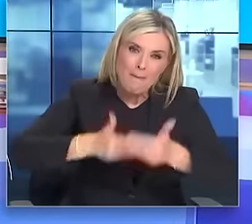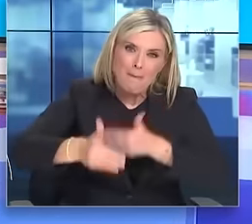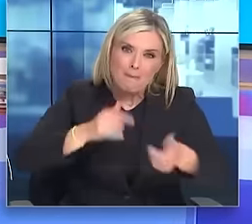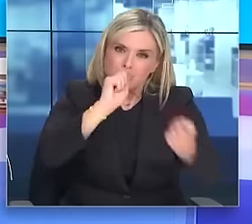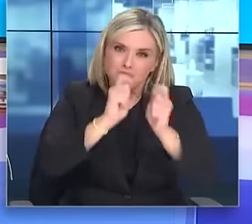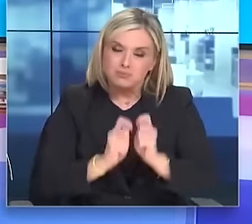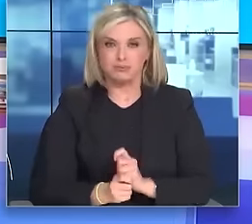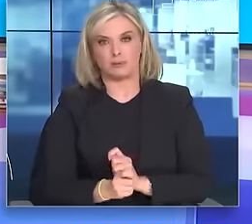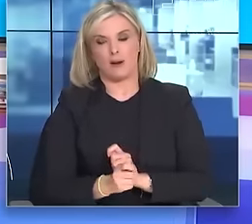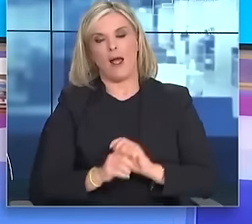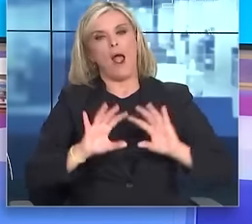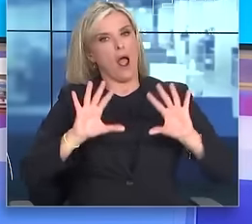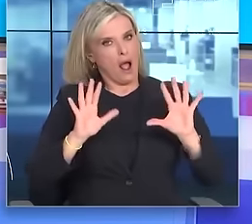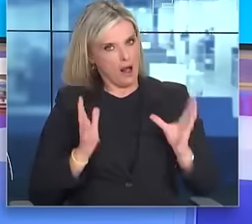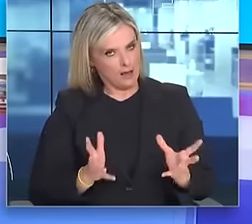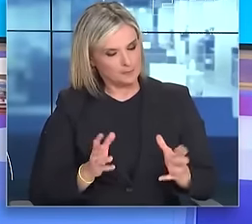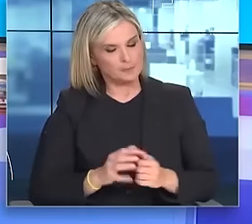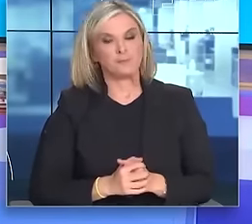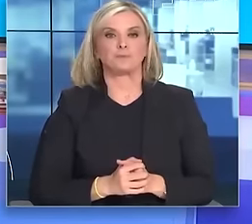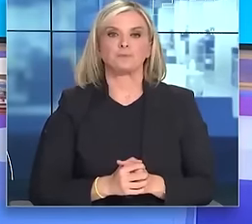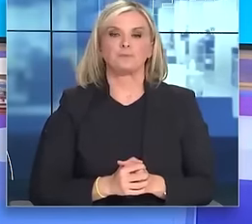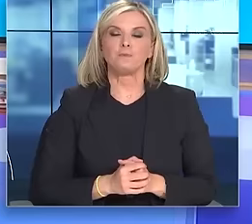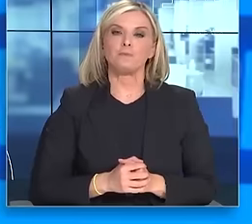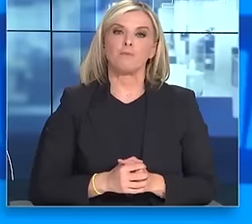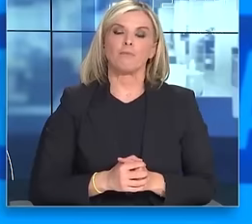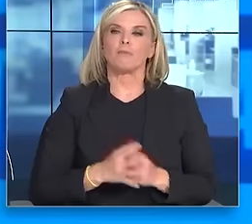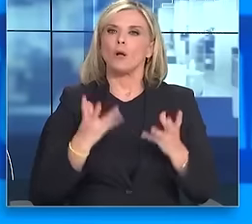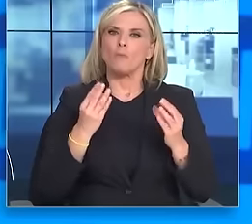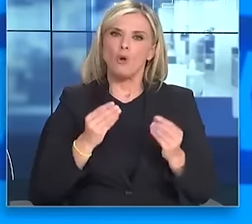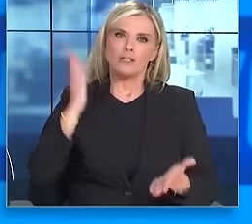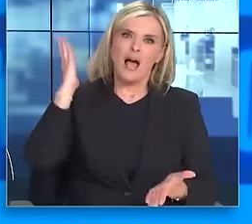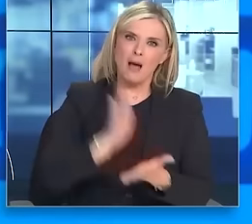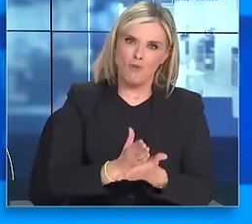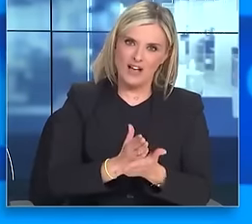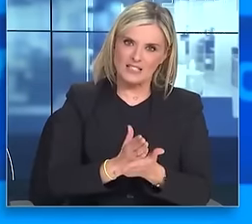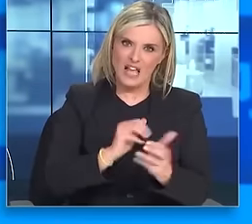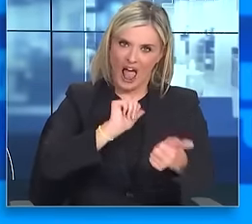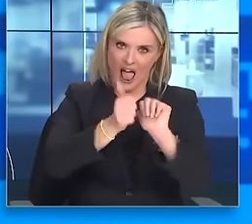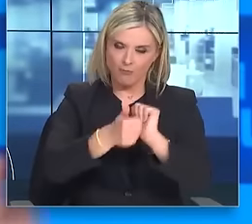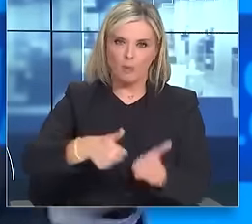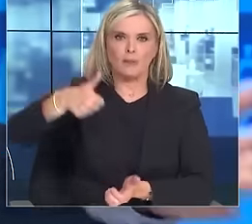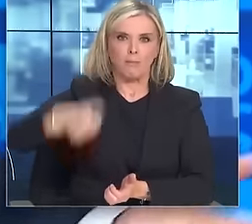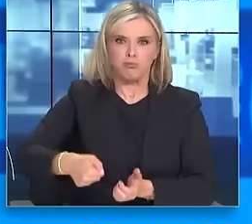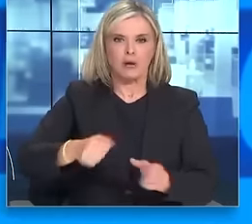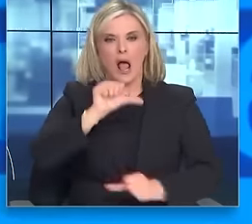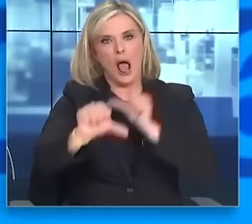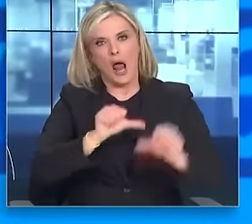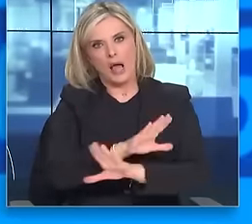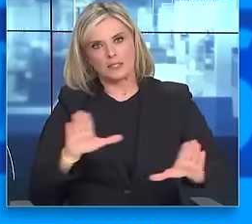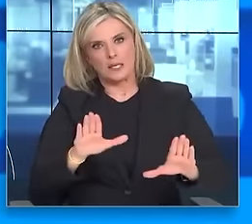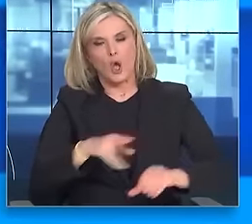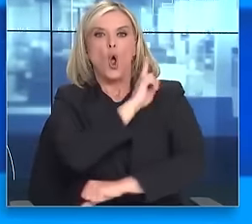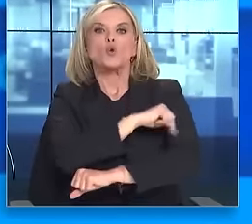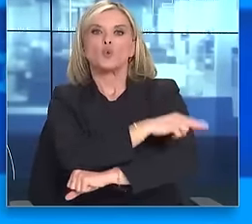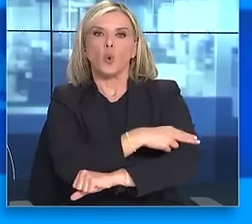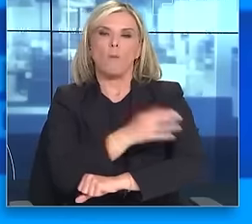θέλω να βάλω όμως και ένα πλαίσιο ως προς την υλοποίηση αποφάσεων. Δεν πατάμε ένα κουμπί και αλλάζει η Ελλάδα. Είδατε οι παρεμβάσεις στην υγεία για τις οποίες σας